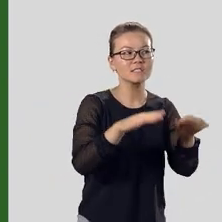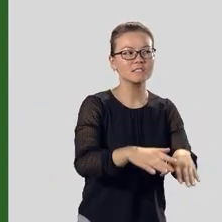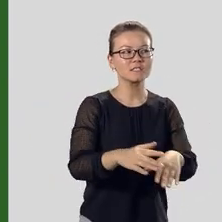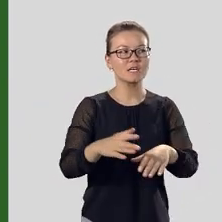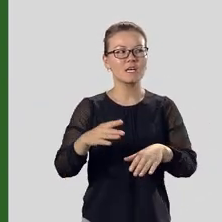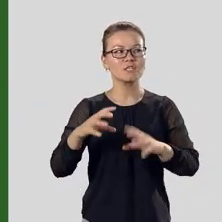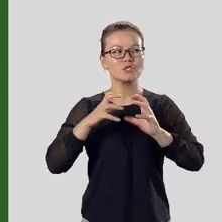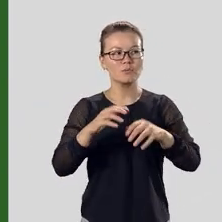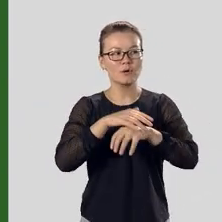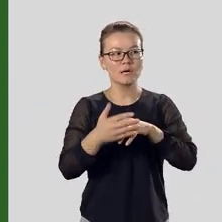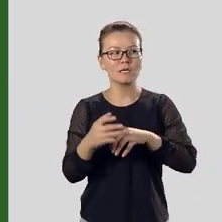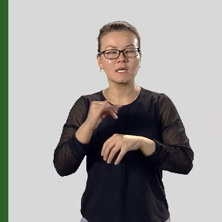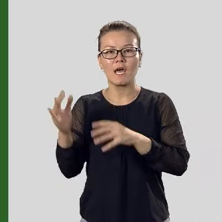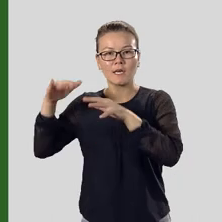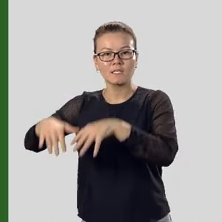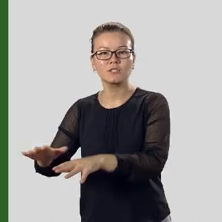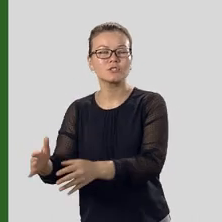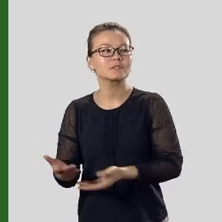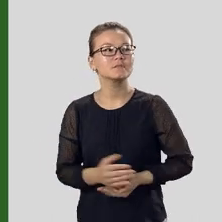океанической?